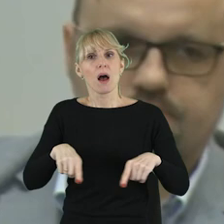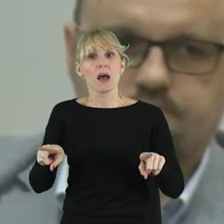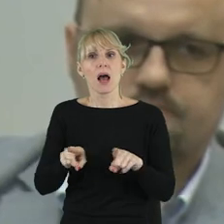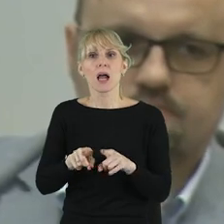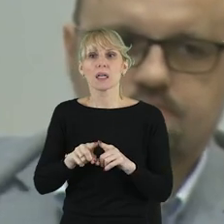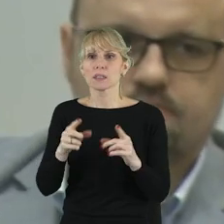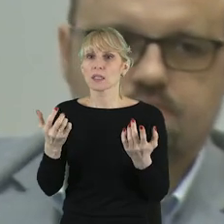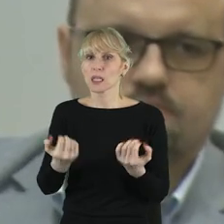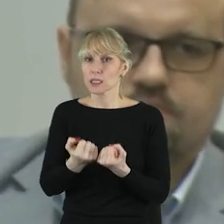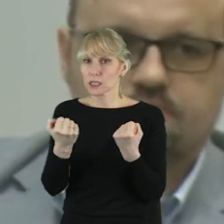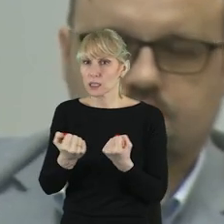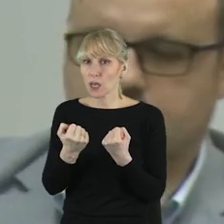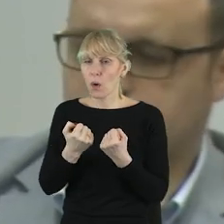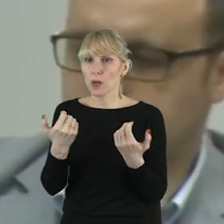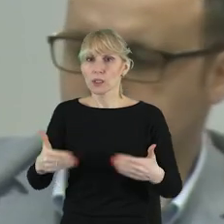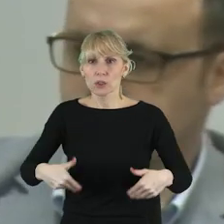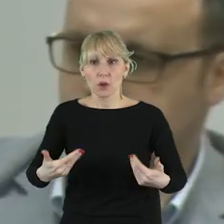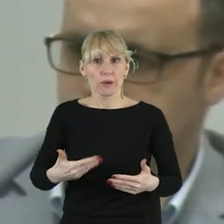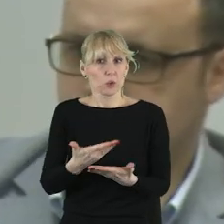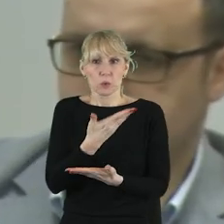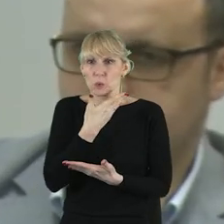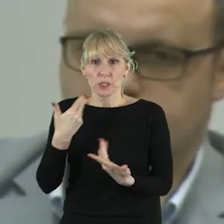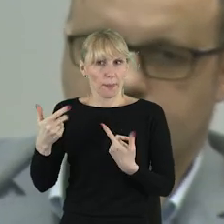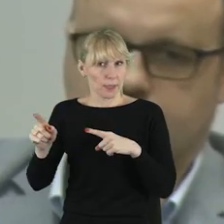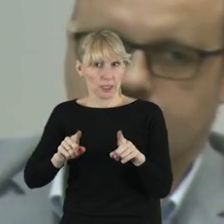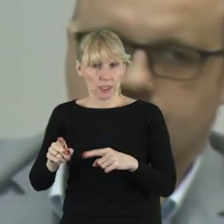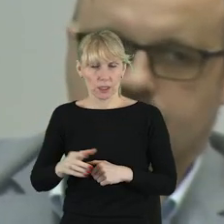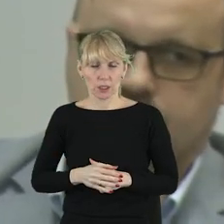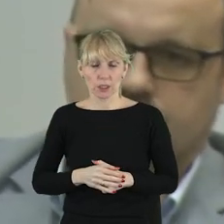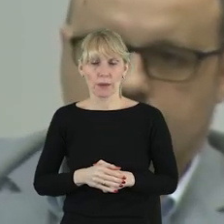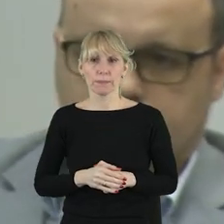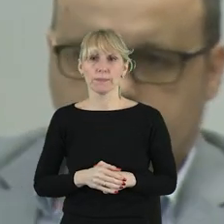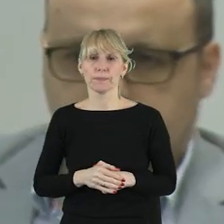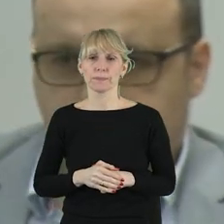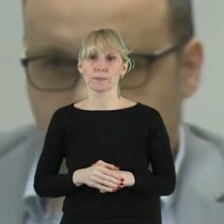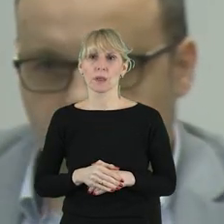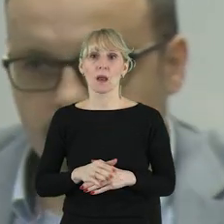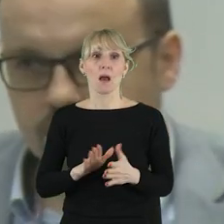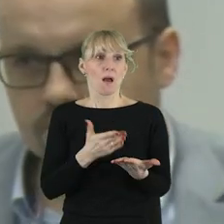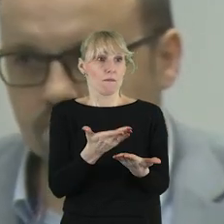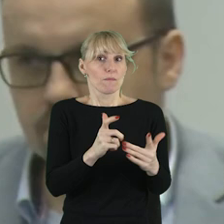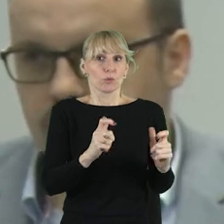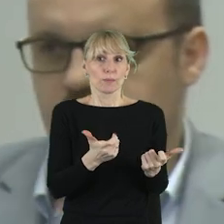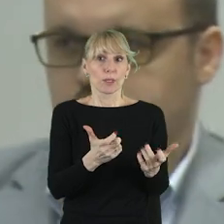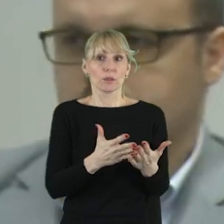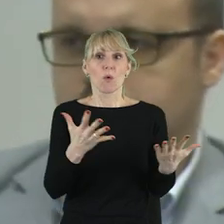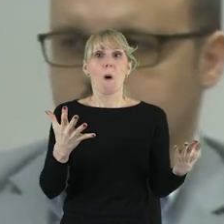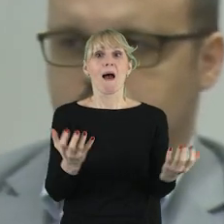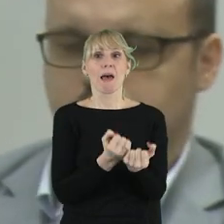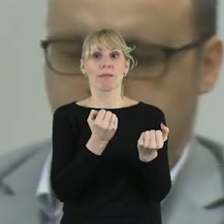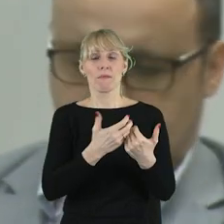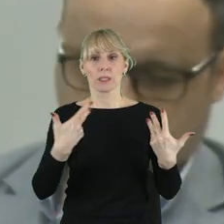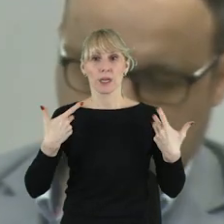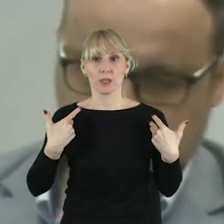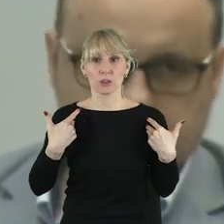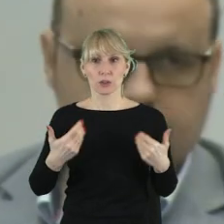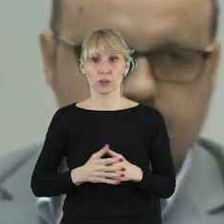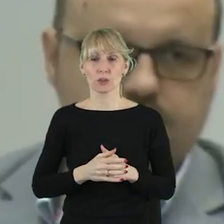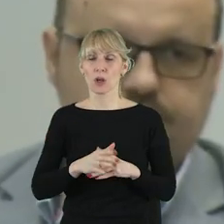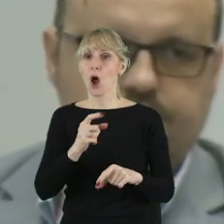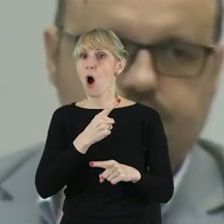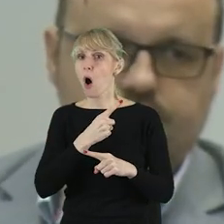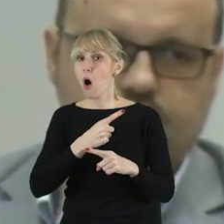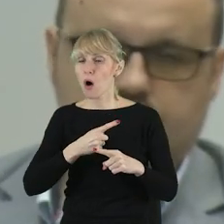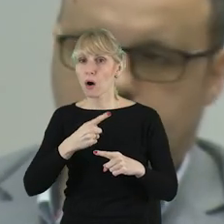przypadku właśnie ratowania życia, ostrych zespołów, które będą leczone, zawału, rozpatrywać tego